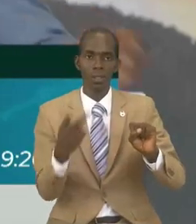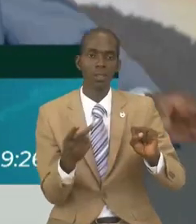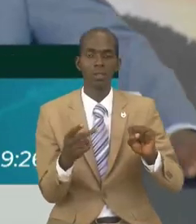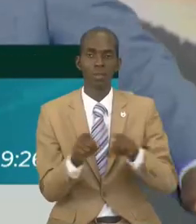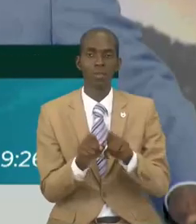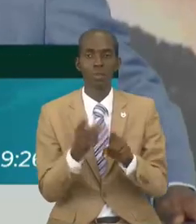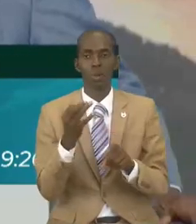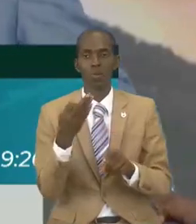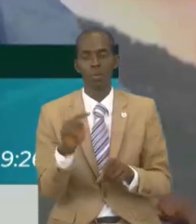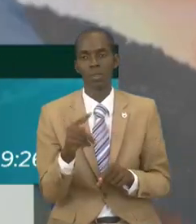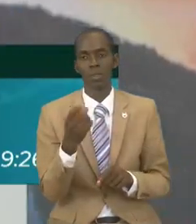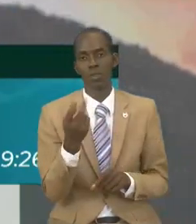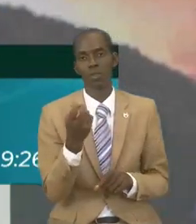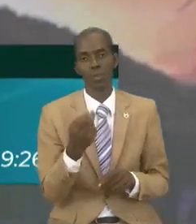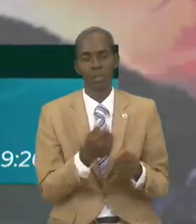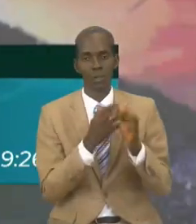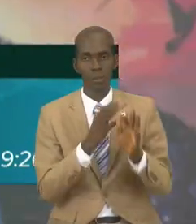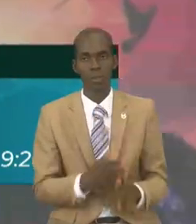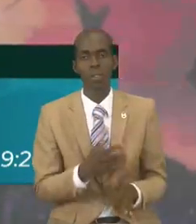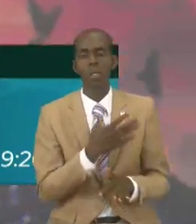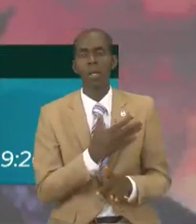aux 12. Le verset 6.